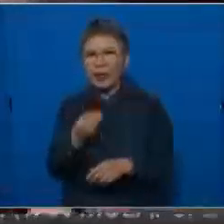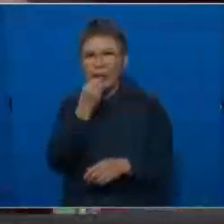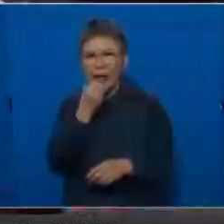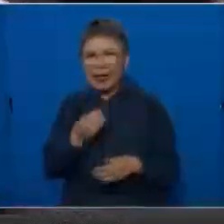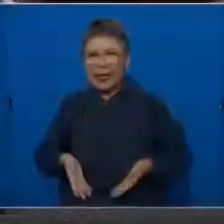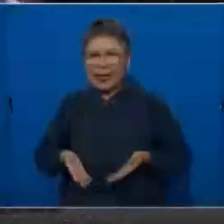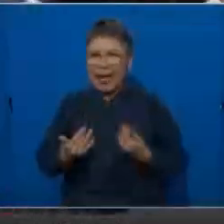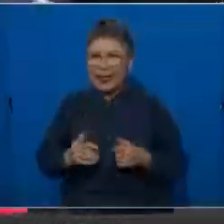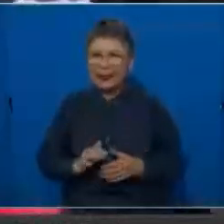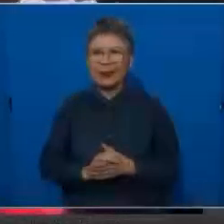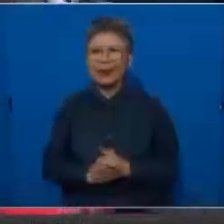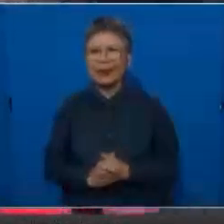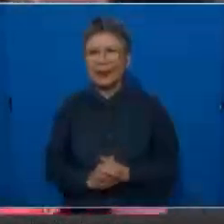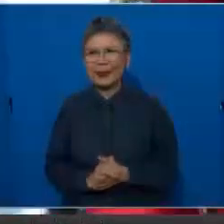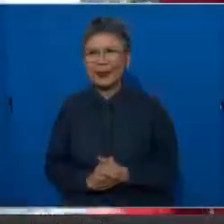ringan.